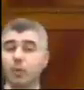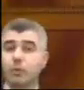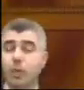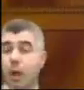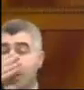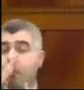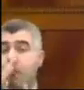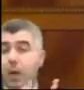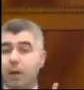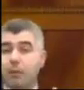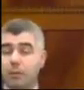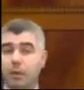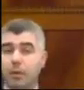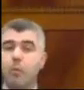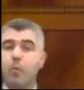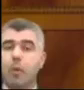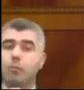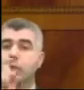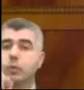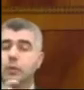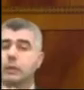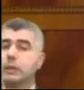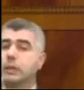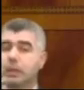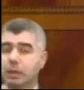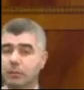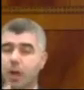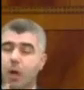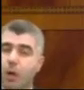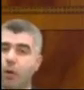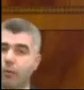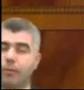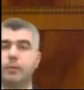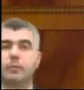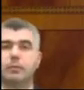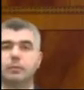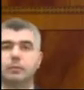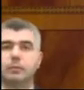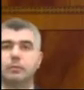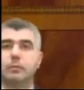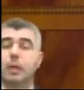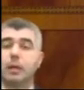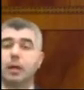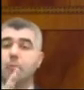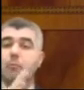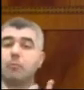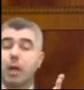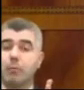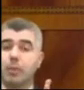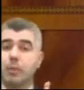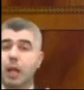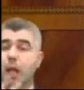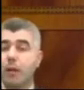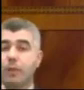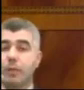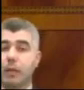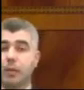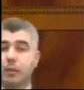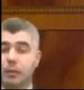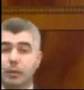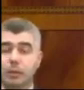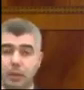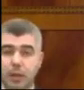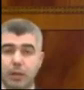الحكم الذاتي تحت السيادة المغربية هو الإطار لحل هذه المسألة،